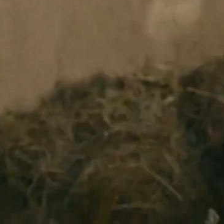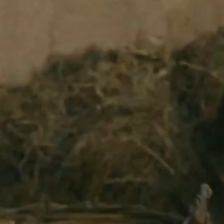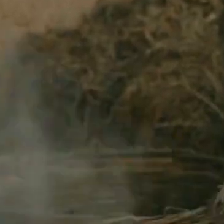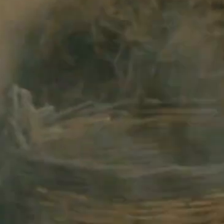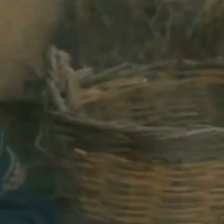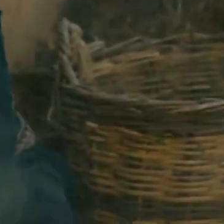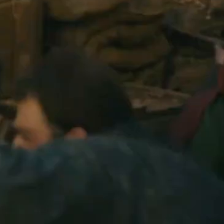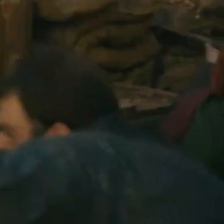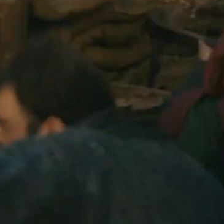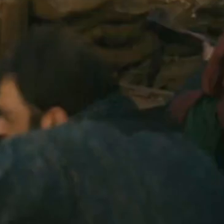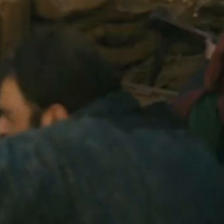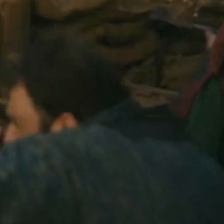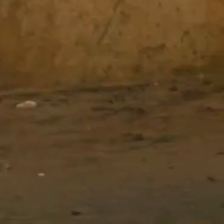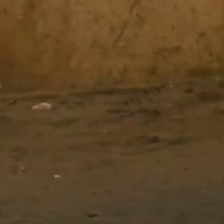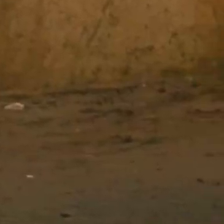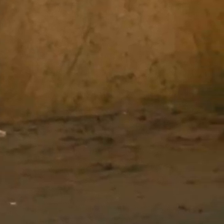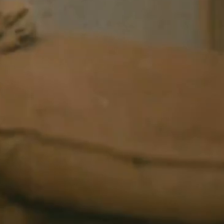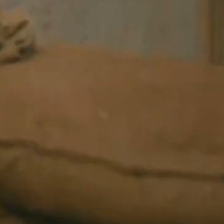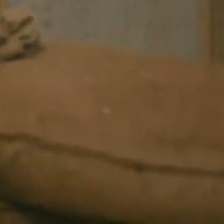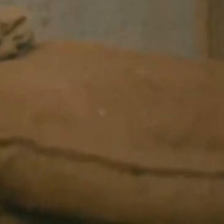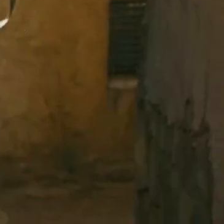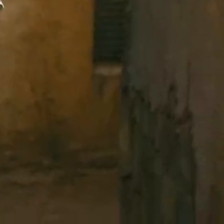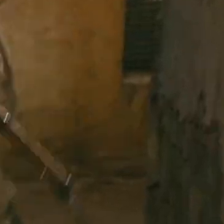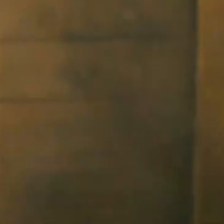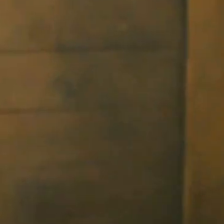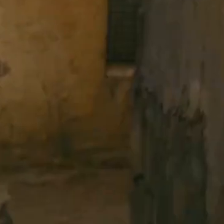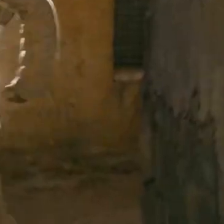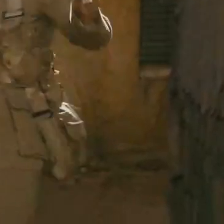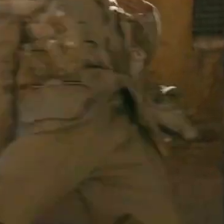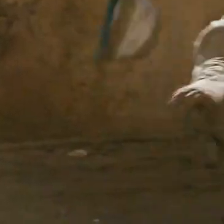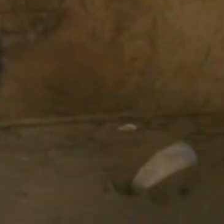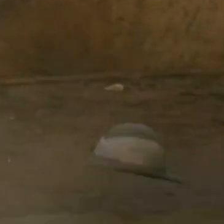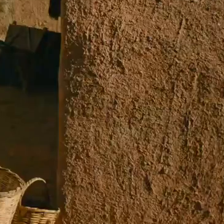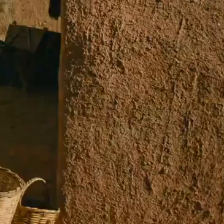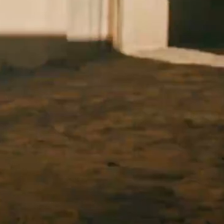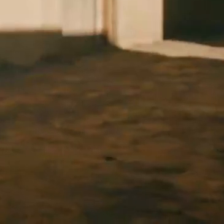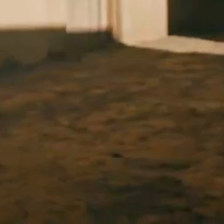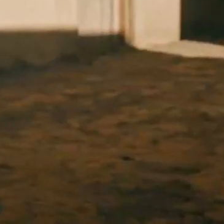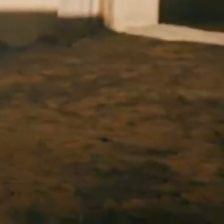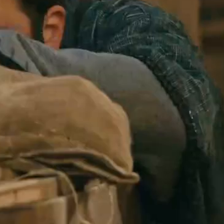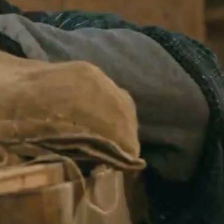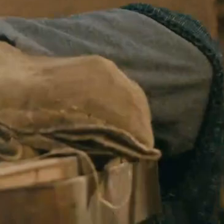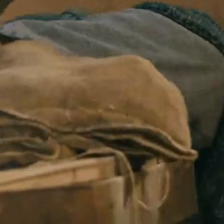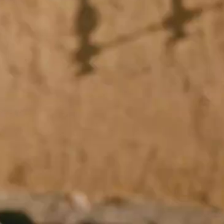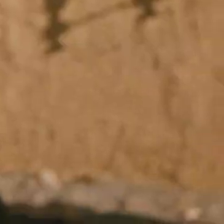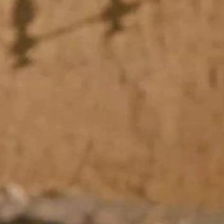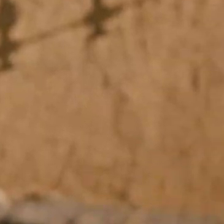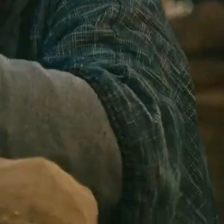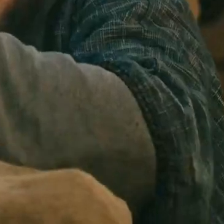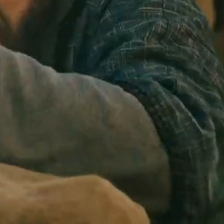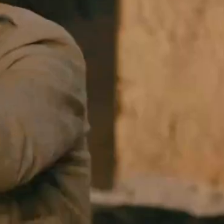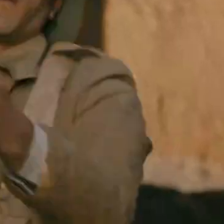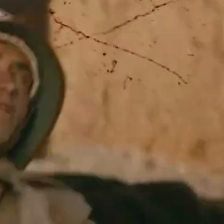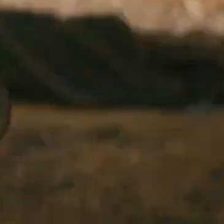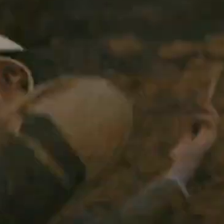Genç esmer bir bedevi üzerlerine gelen askerlerden birini vurdu. Ahmet köşe başındaki zayıf yüzlü İngiliz